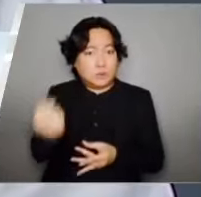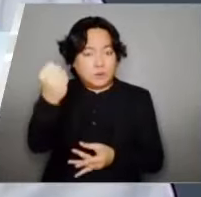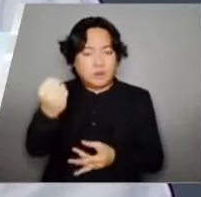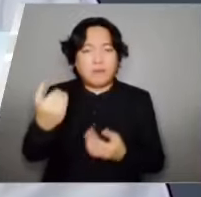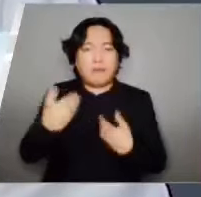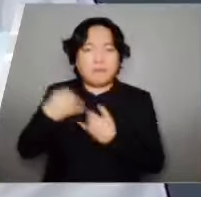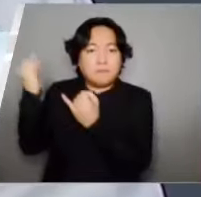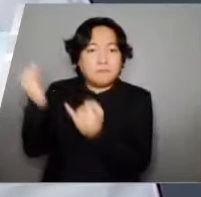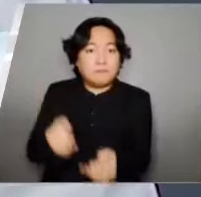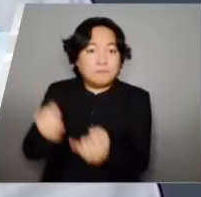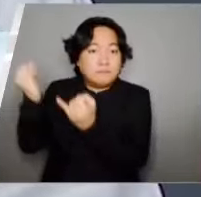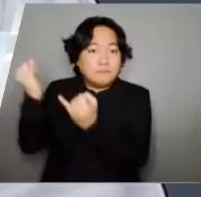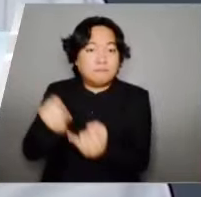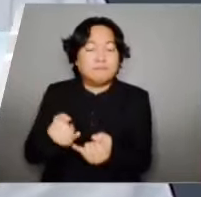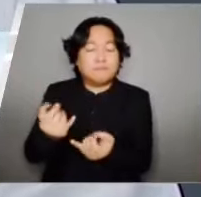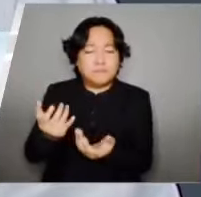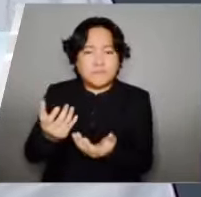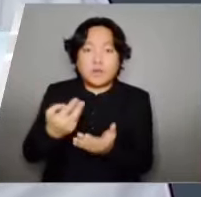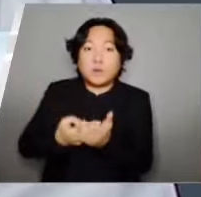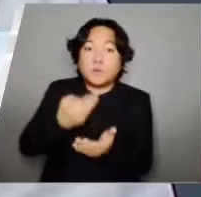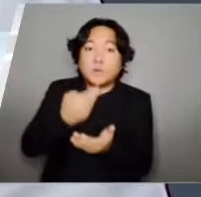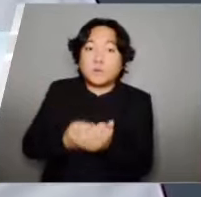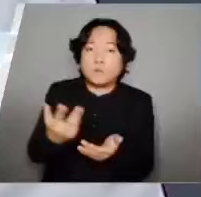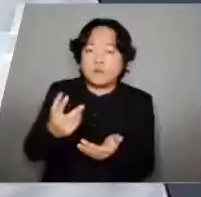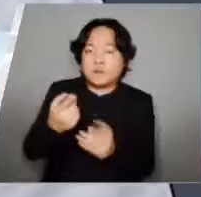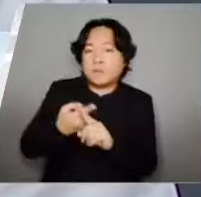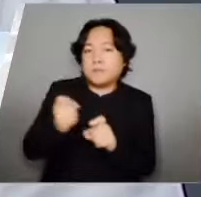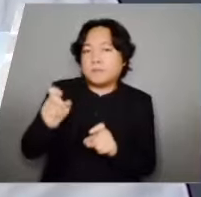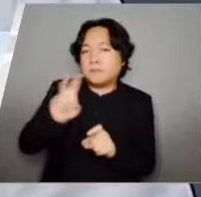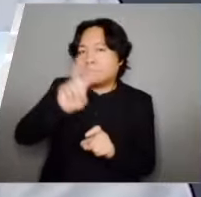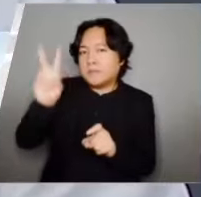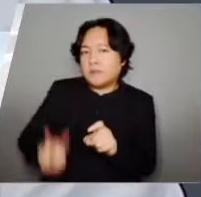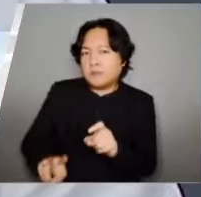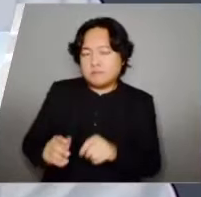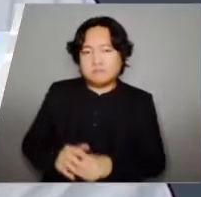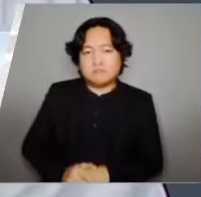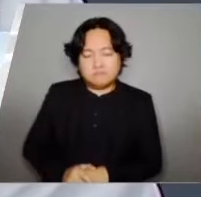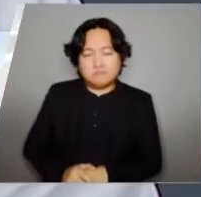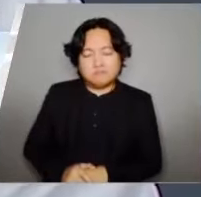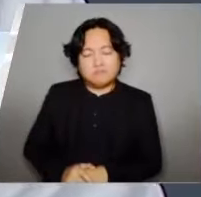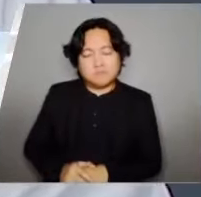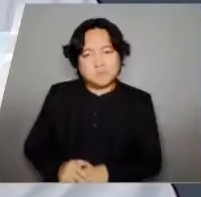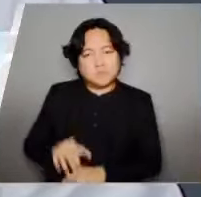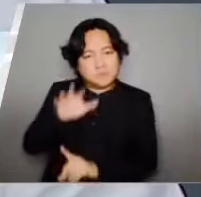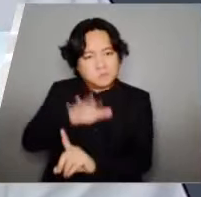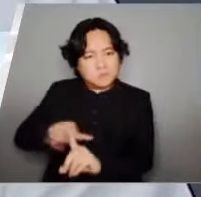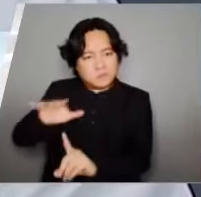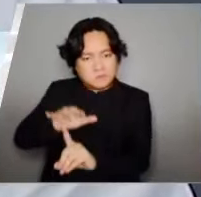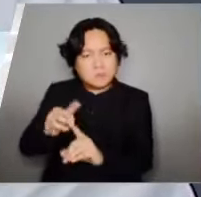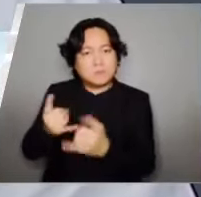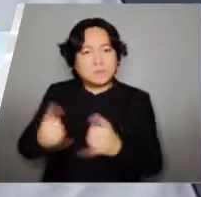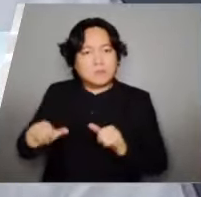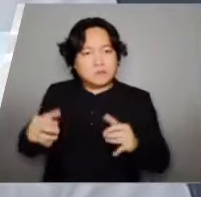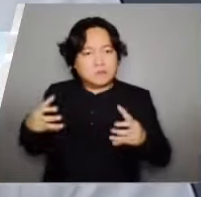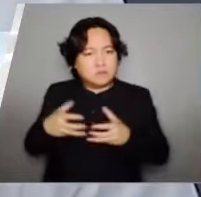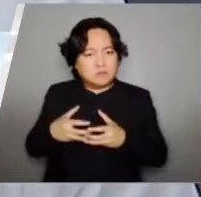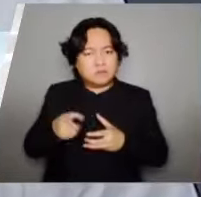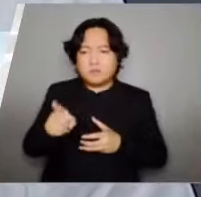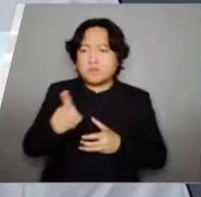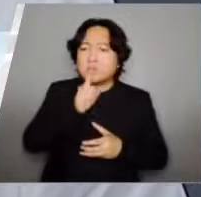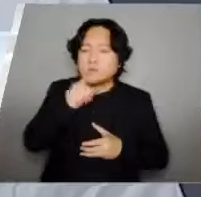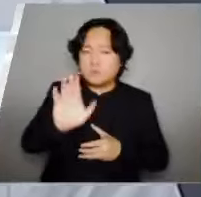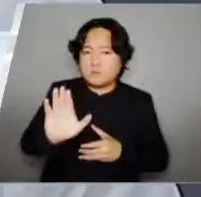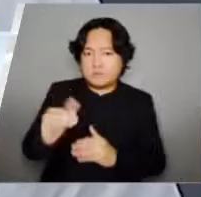since sila ay nasa steel business, dapat steel lang talaga ang pwede nilang gawin at pwede nilang ipasok. Yung